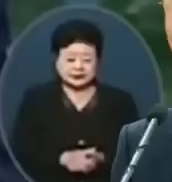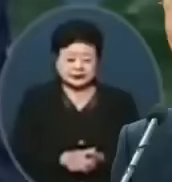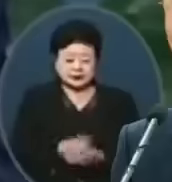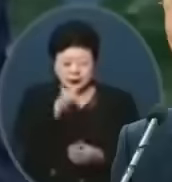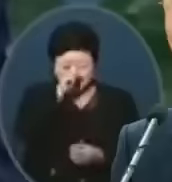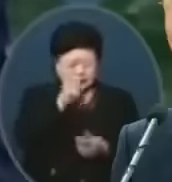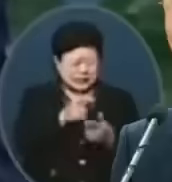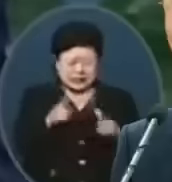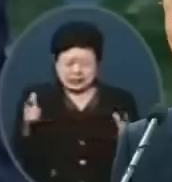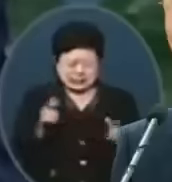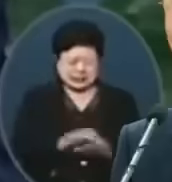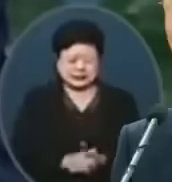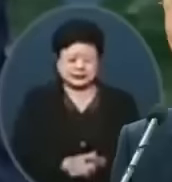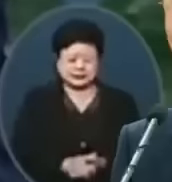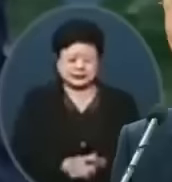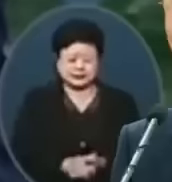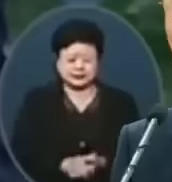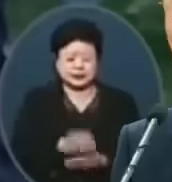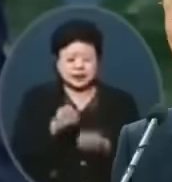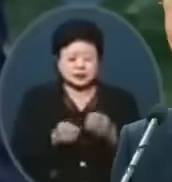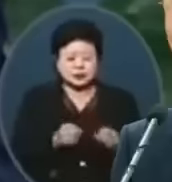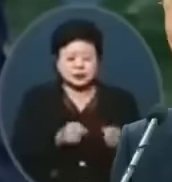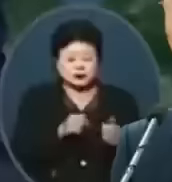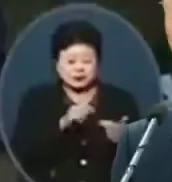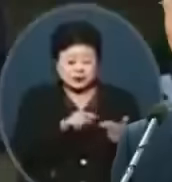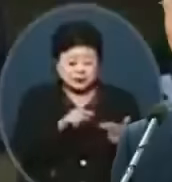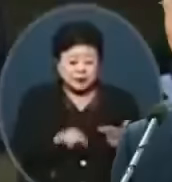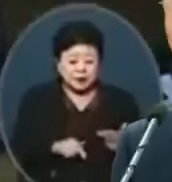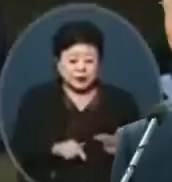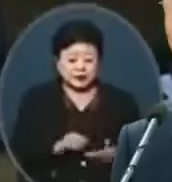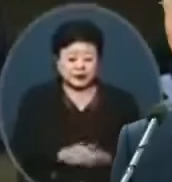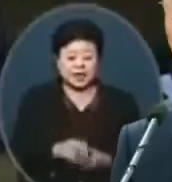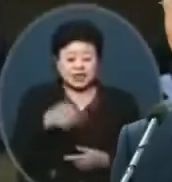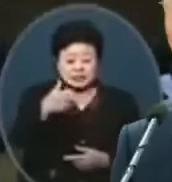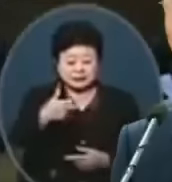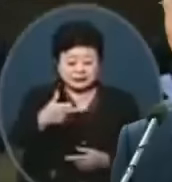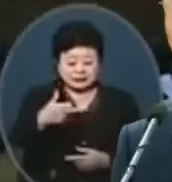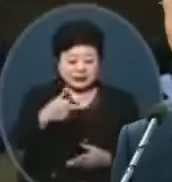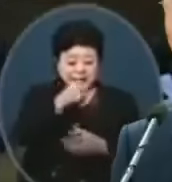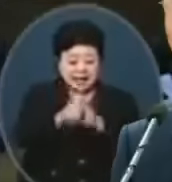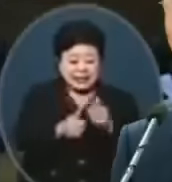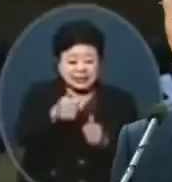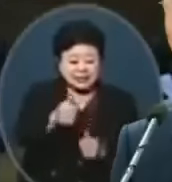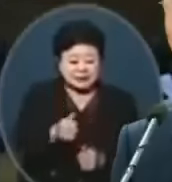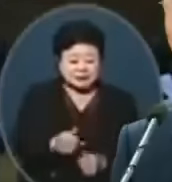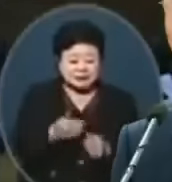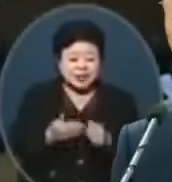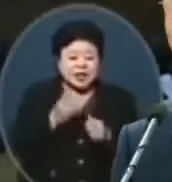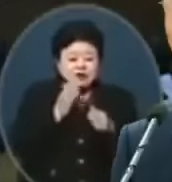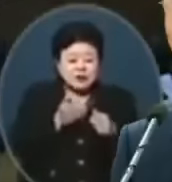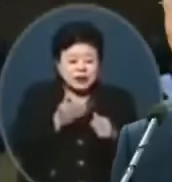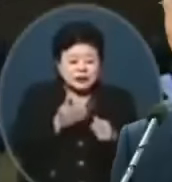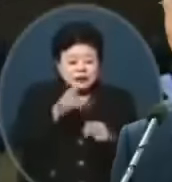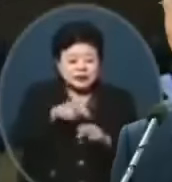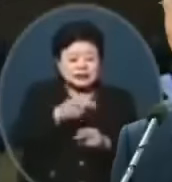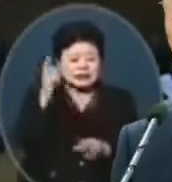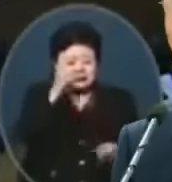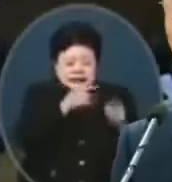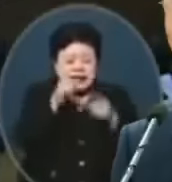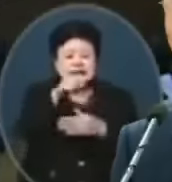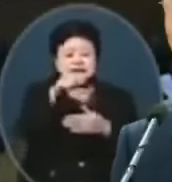좋아할 리가 만무한 것입니다. 시편 57편 51편 17절에 하나님께서 구하시는 제사는 상한